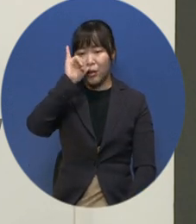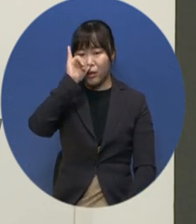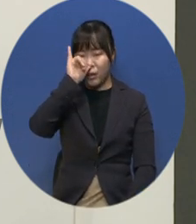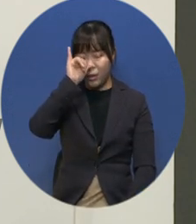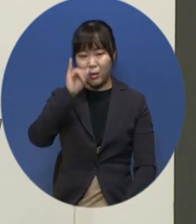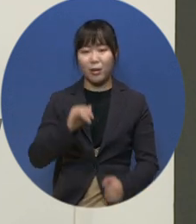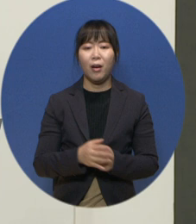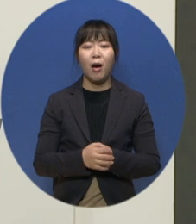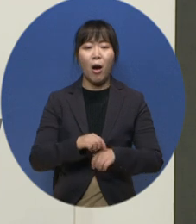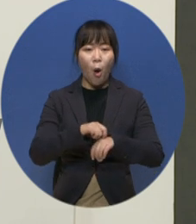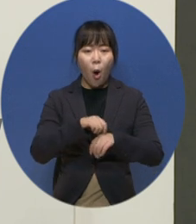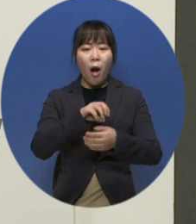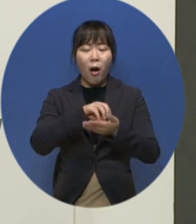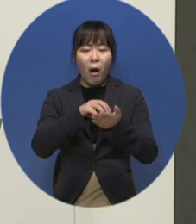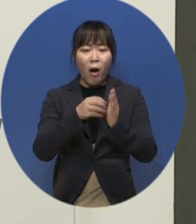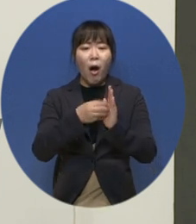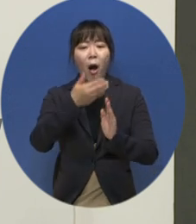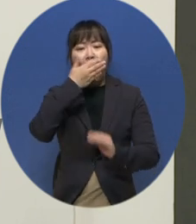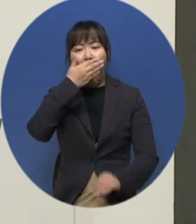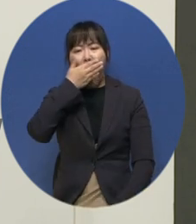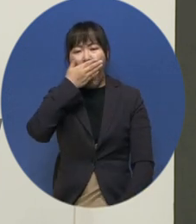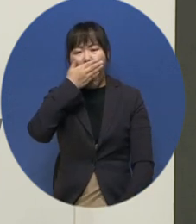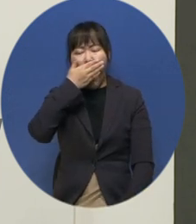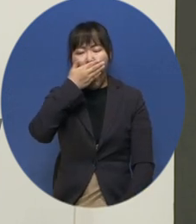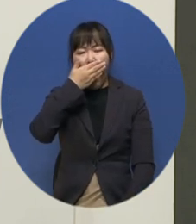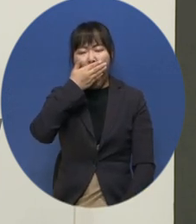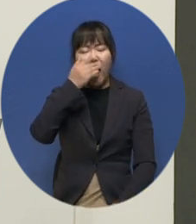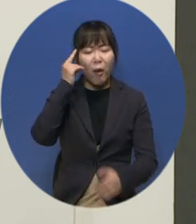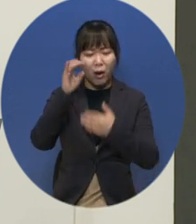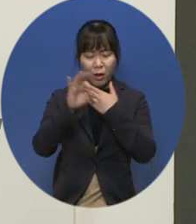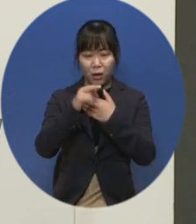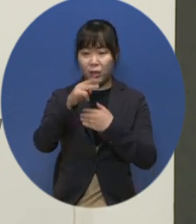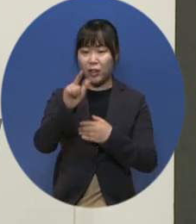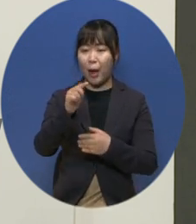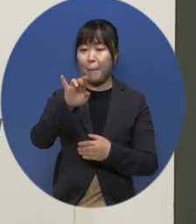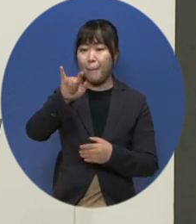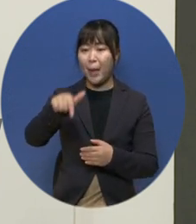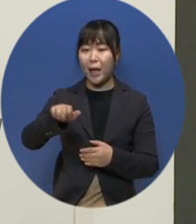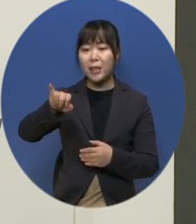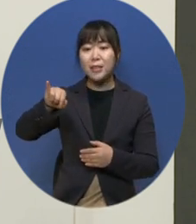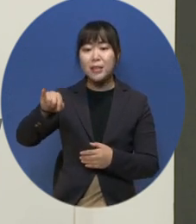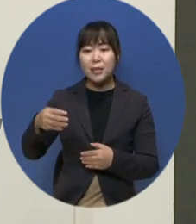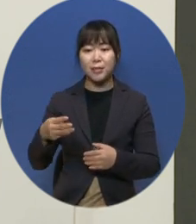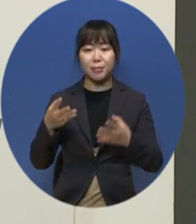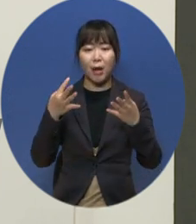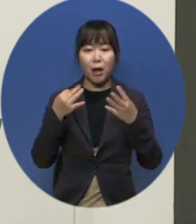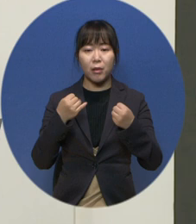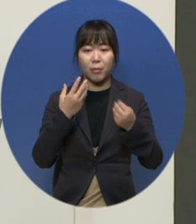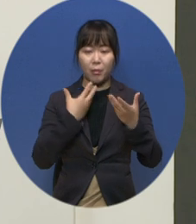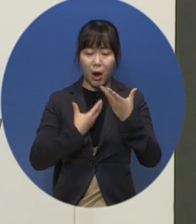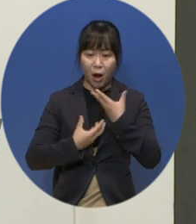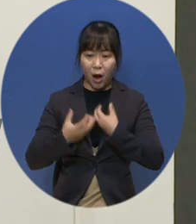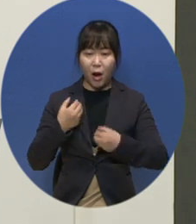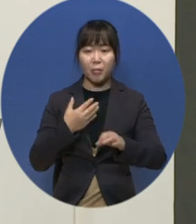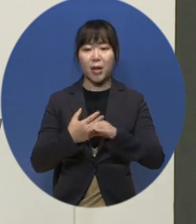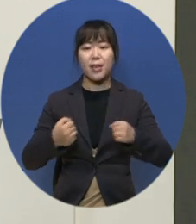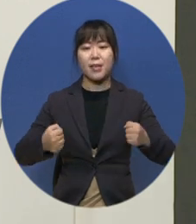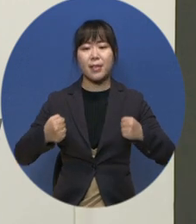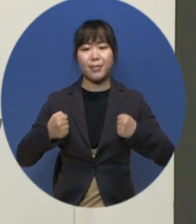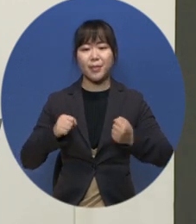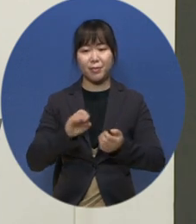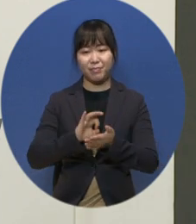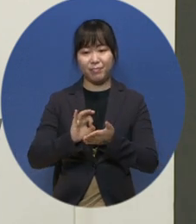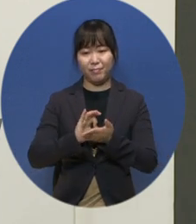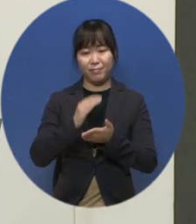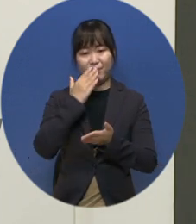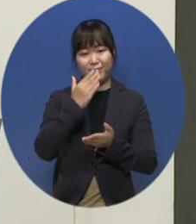예. 고기는 적당히 들어라. 예. 왜냐하면 그 단백질이 많이 섭취가 되어야 힘을 쓸 수 있단